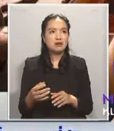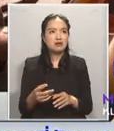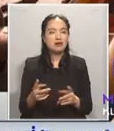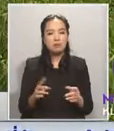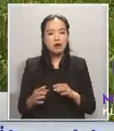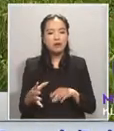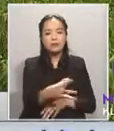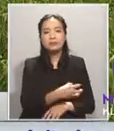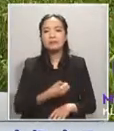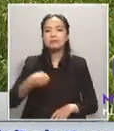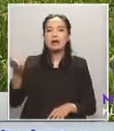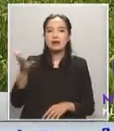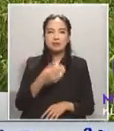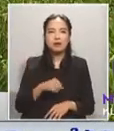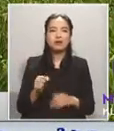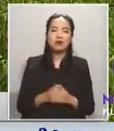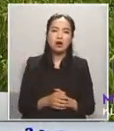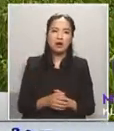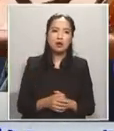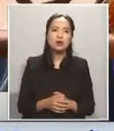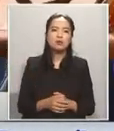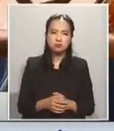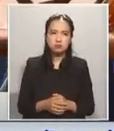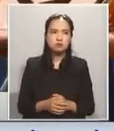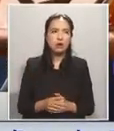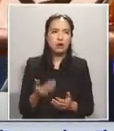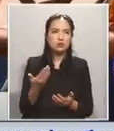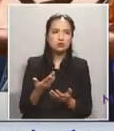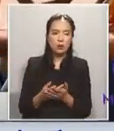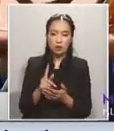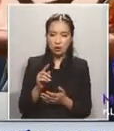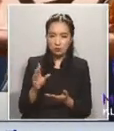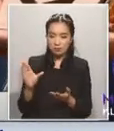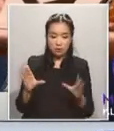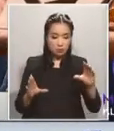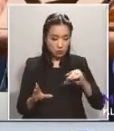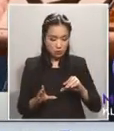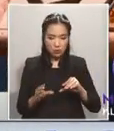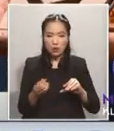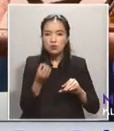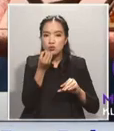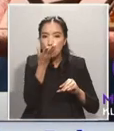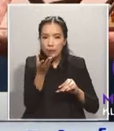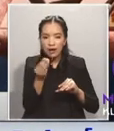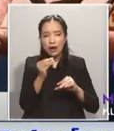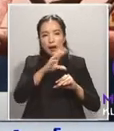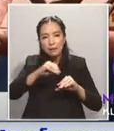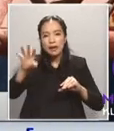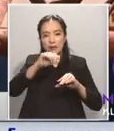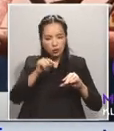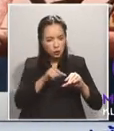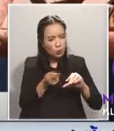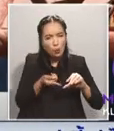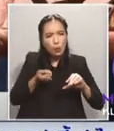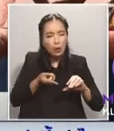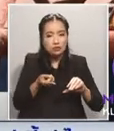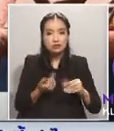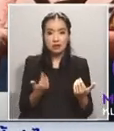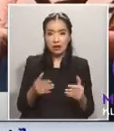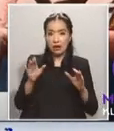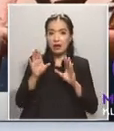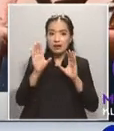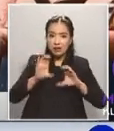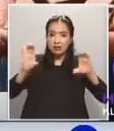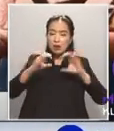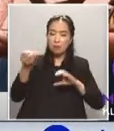ดอกไปงั้นต้นก็ยังเจริญเติบโตอยู่งั้นแหละ ค่ะทีนี้เราได้ข่าวมาว่ารัฐบาลทำโครงการจัดหนี้นอกระบ